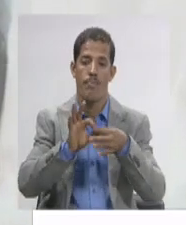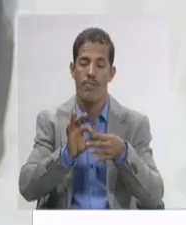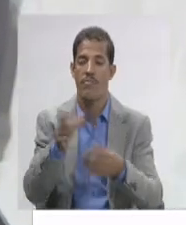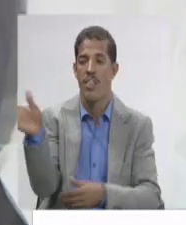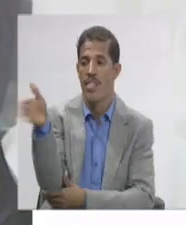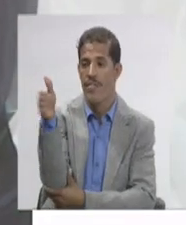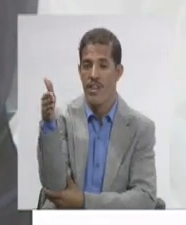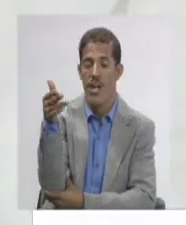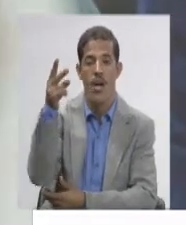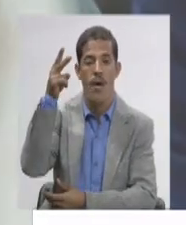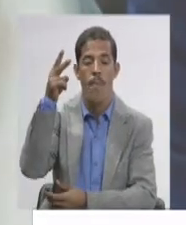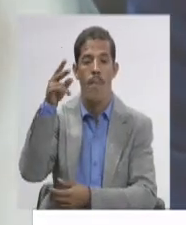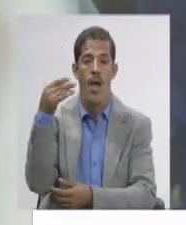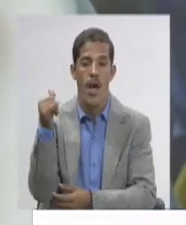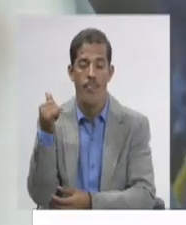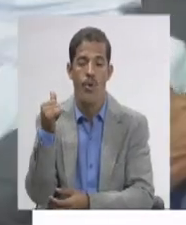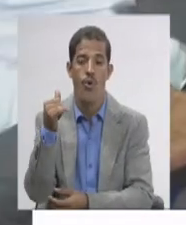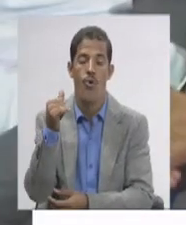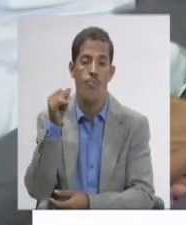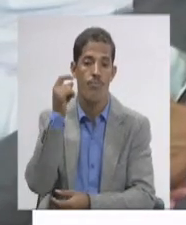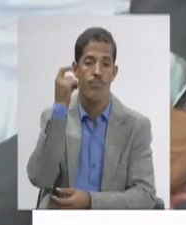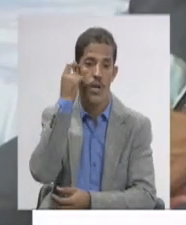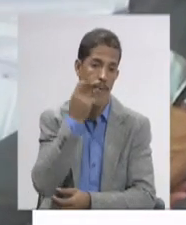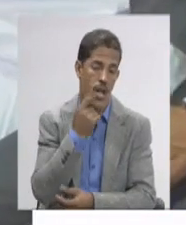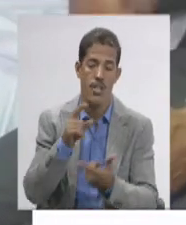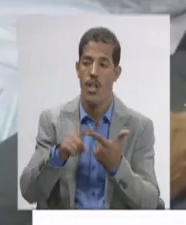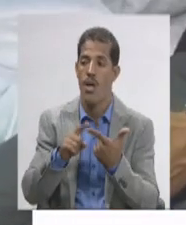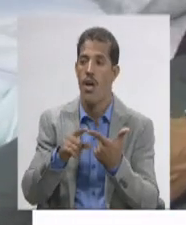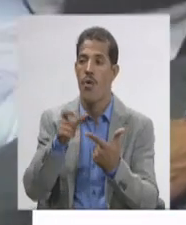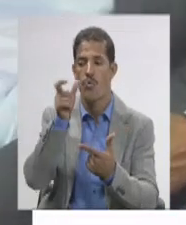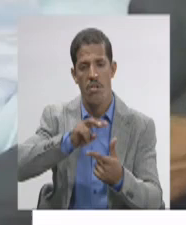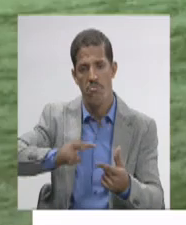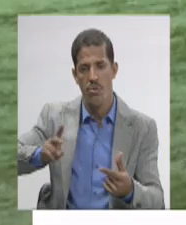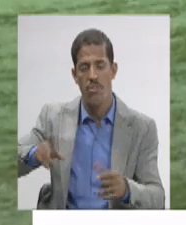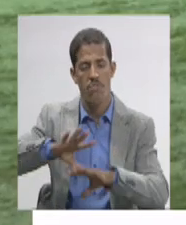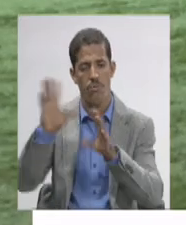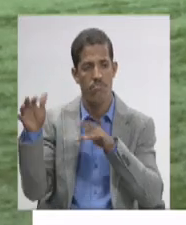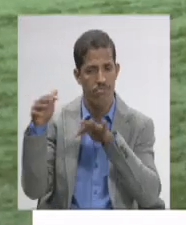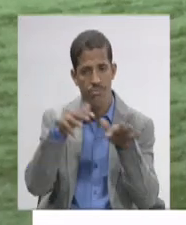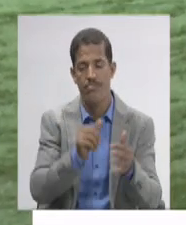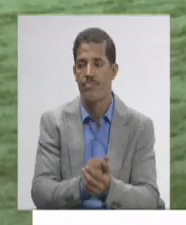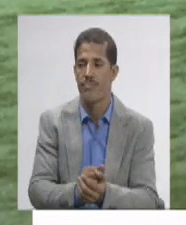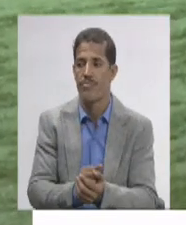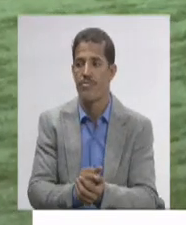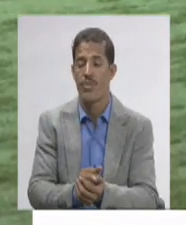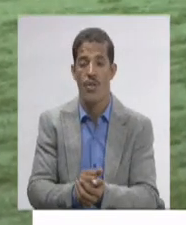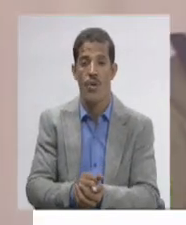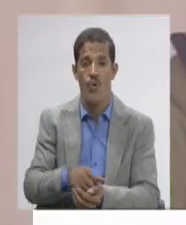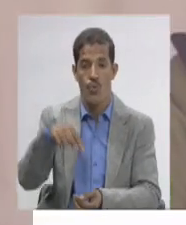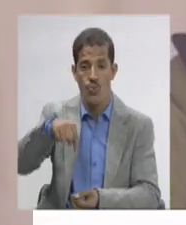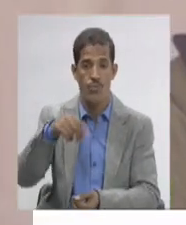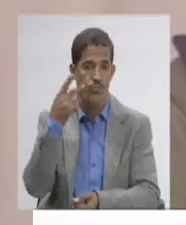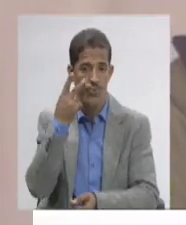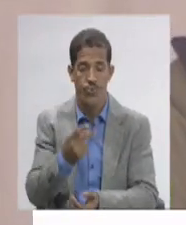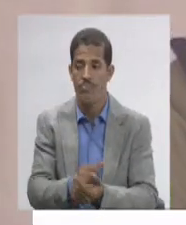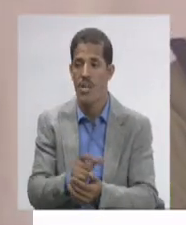الامارات العربيه المتحده وسفر الاتحاد الاوروبي وعدد من الشخصيات الدوليه والوطنيه المدعوه على الرغم من هشاشه